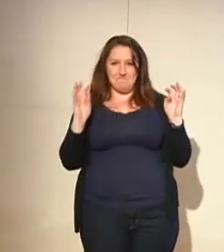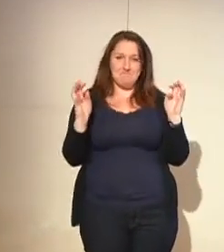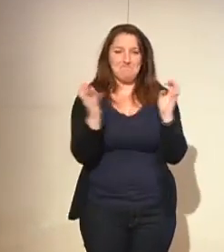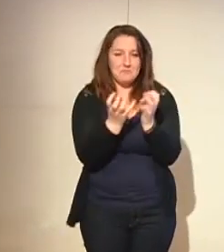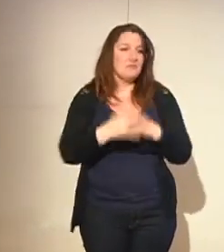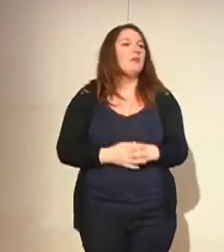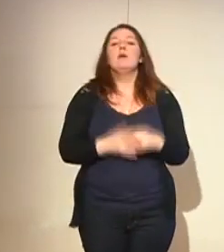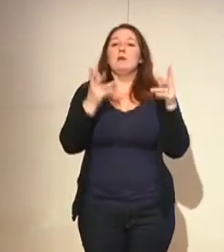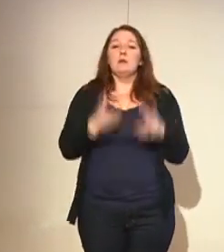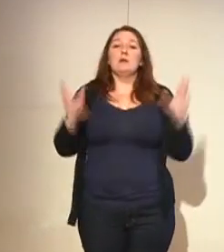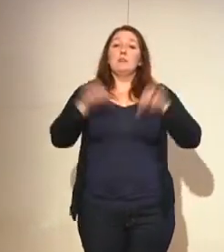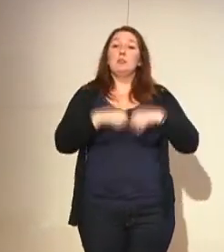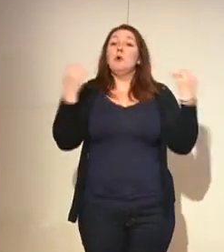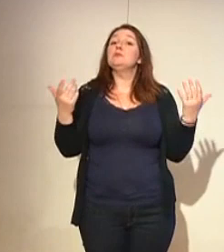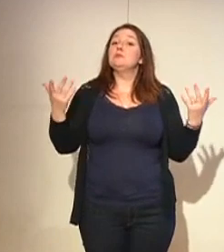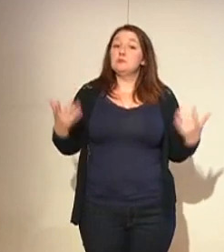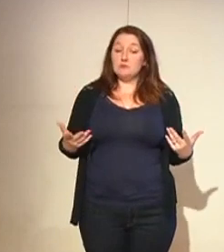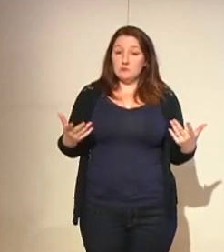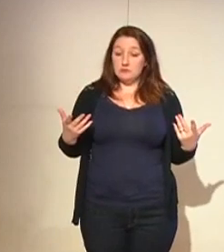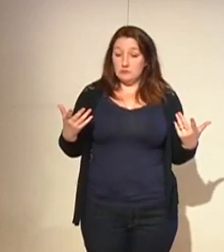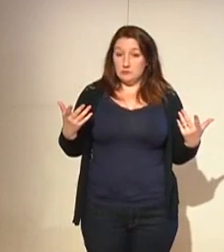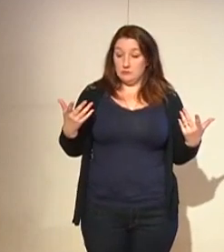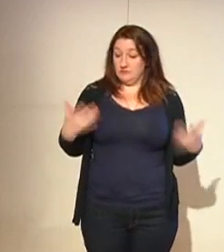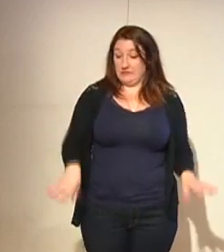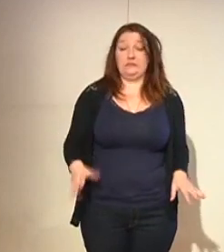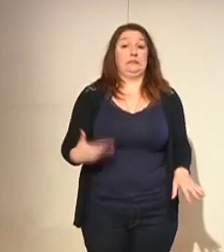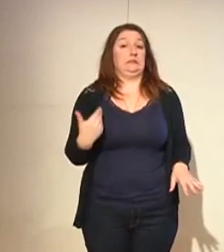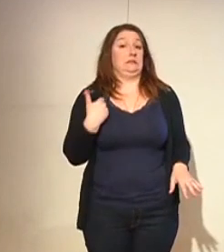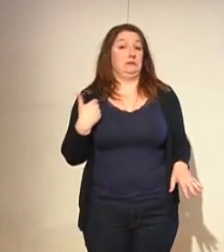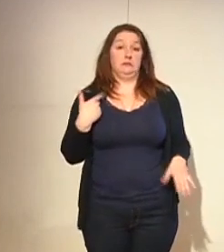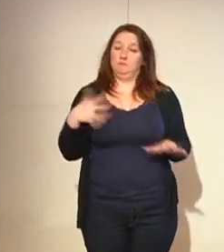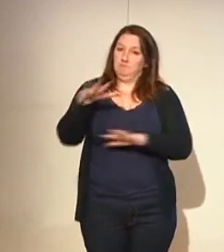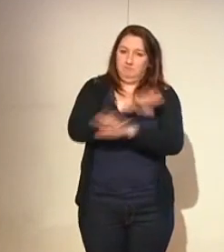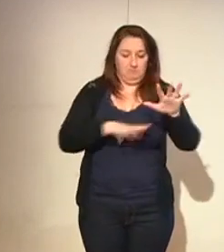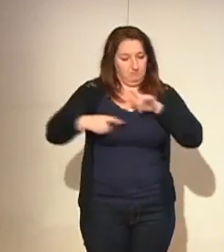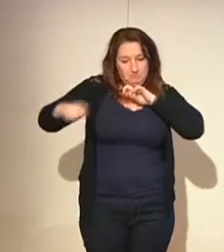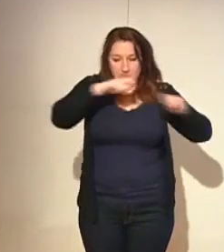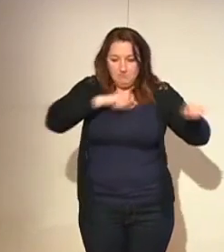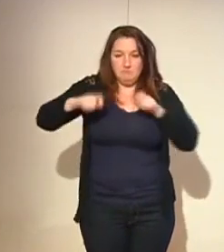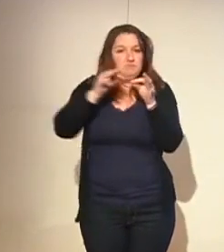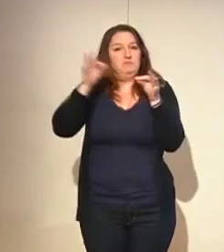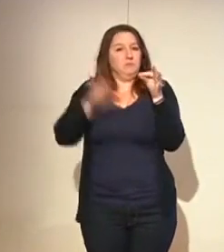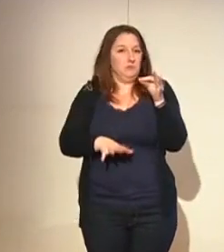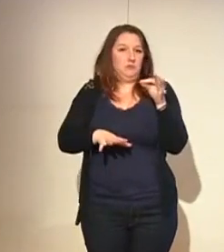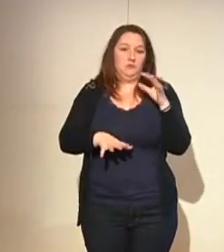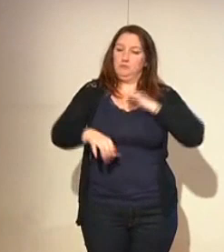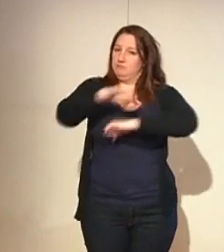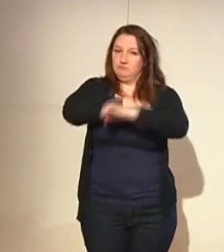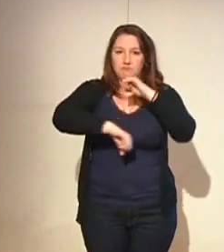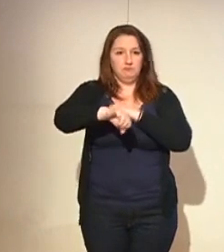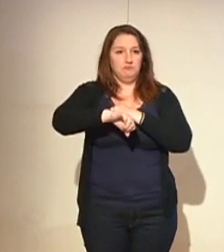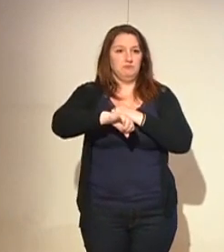cette interruption de séance donc nous avons trouvé une solution pour que les objectifs de